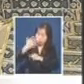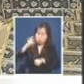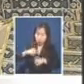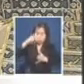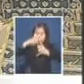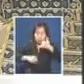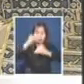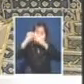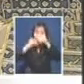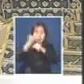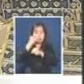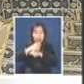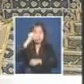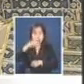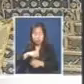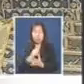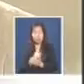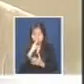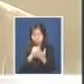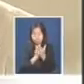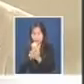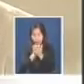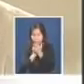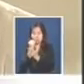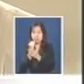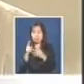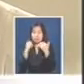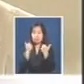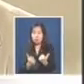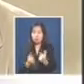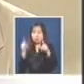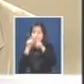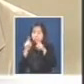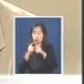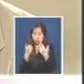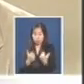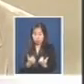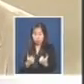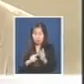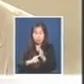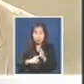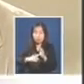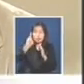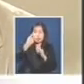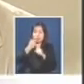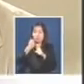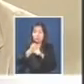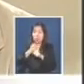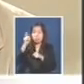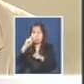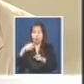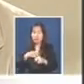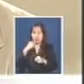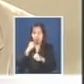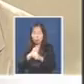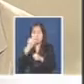ค่ากับ300บาทที่โรงงานจ่ายให้ใช่ไหมครับ ถูกต้องค่ะซึ่งอย่างเบื้องต้นเนี่ยเราเองเราก็ได้ร่วมมือกับทางญี่ปุ่นนะคะในการที่จะถามเข